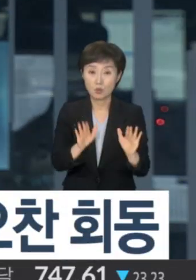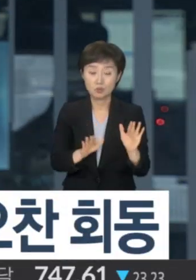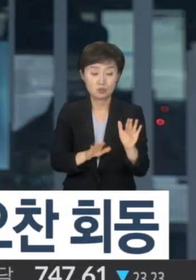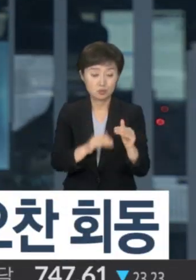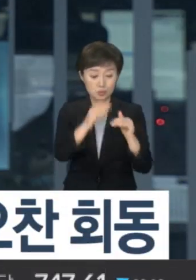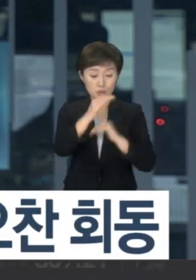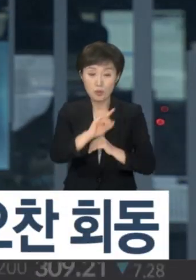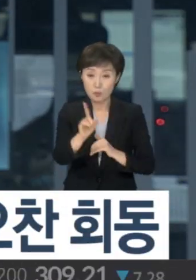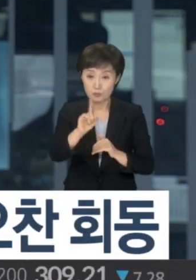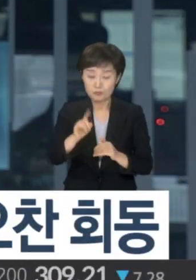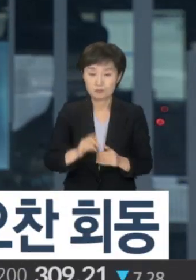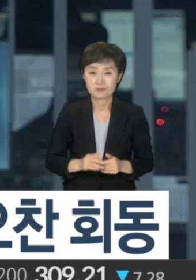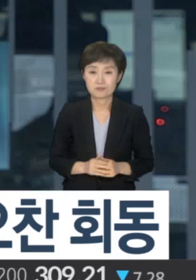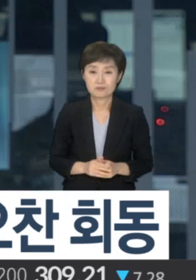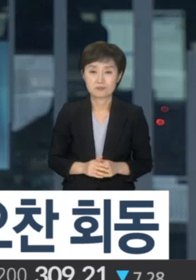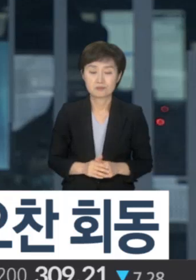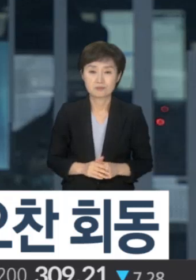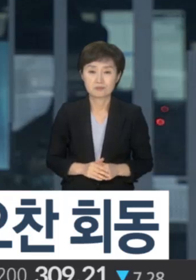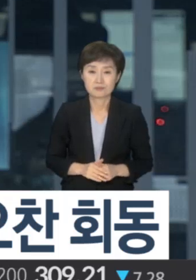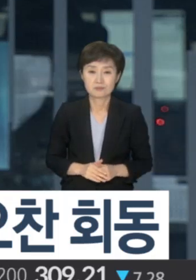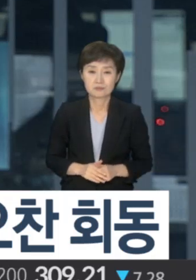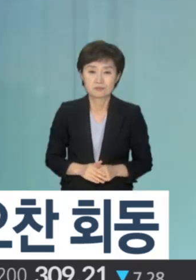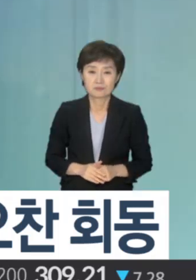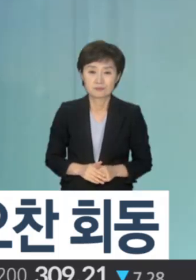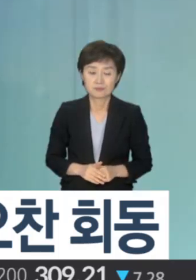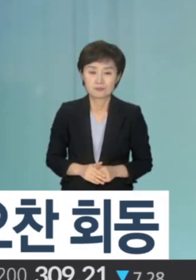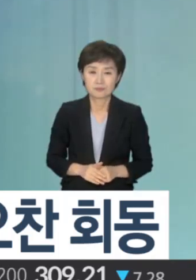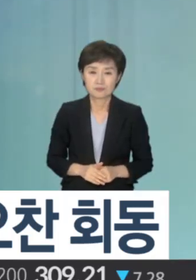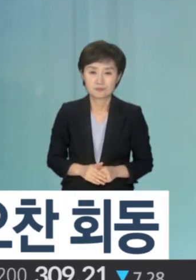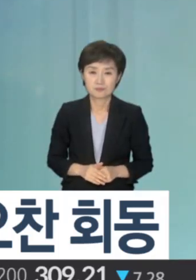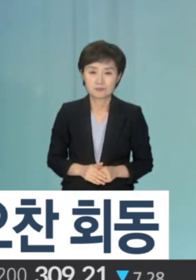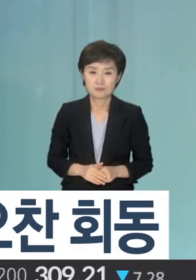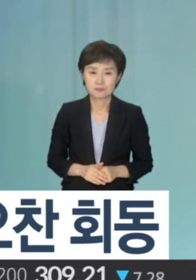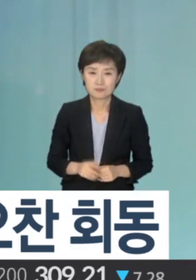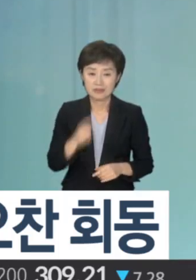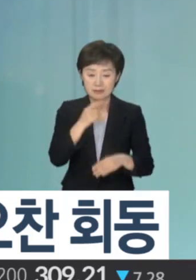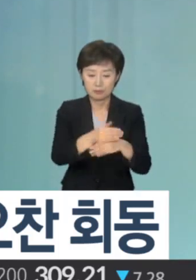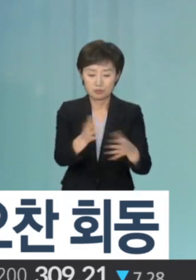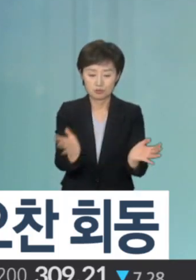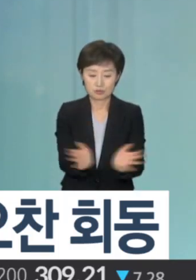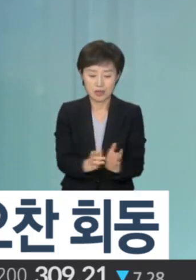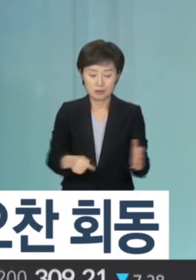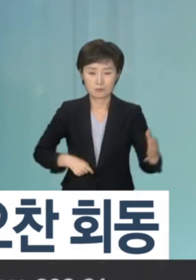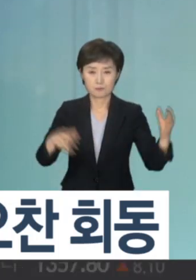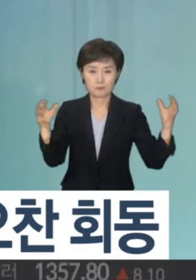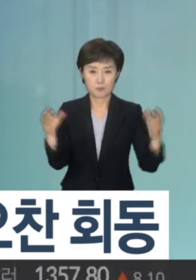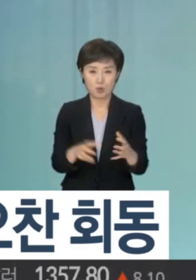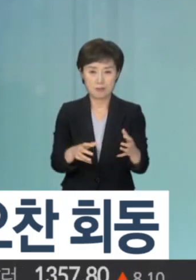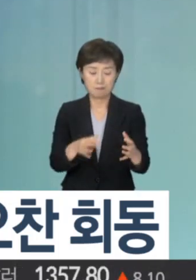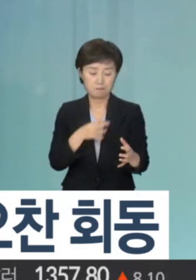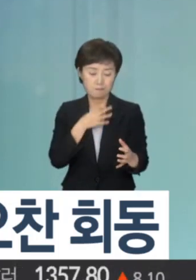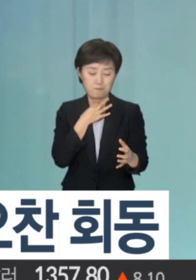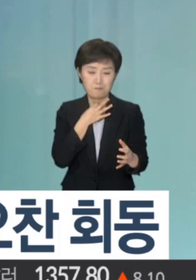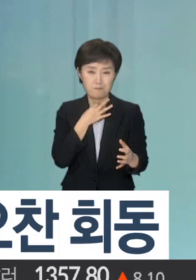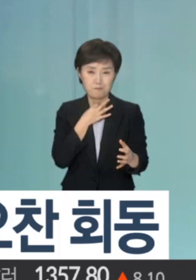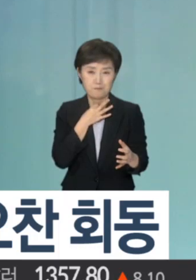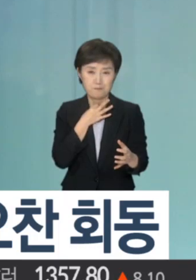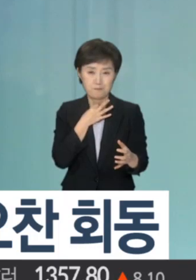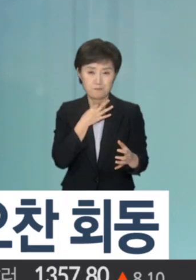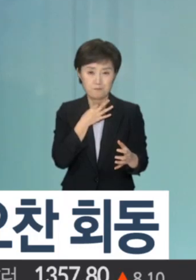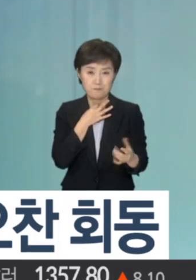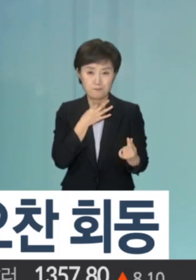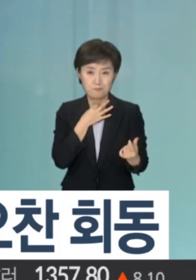이야기가 나왔을까요? 당내 통합과 관련해서 그 다음에